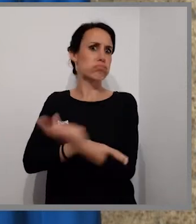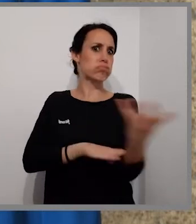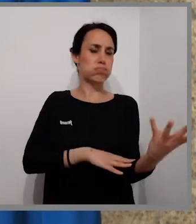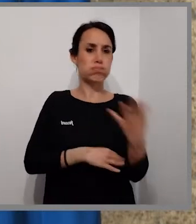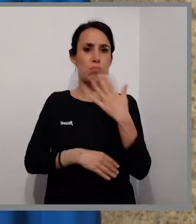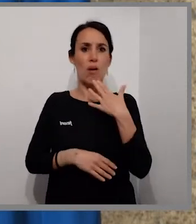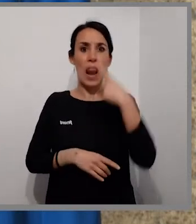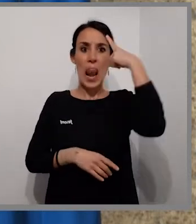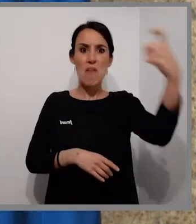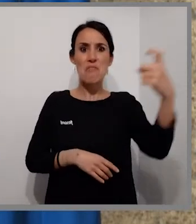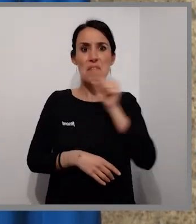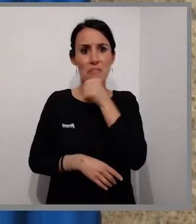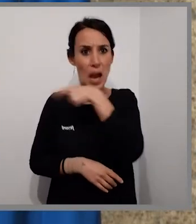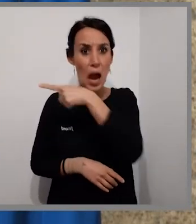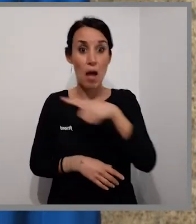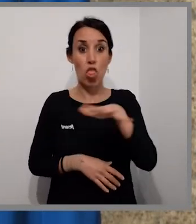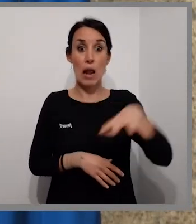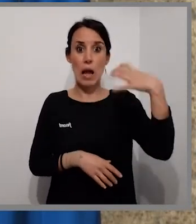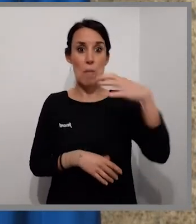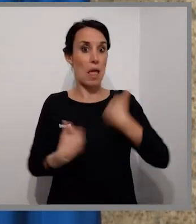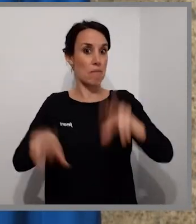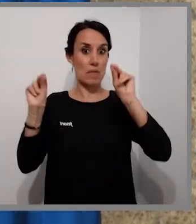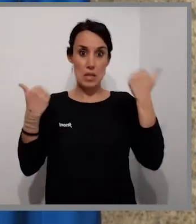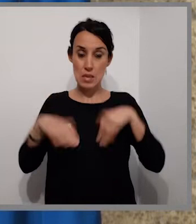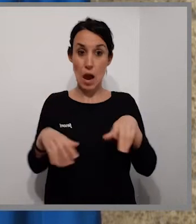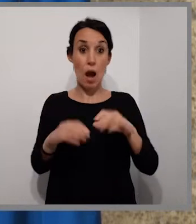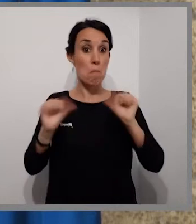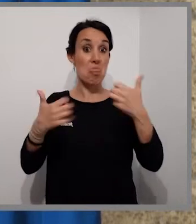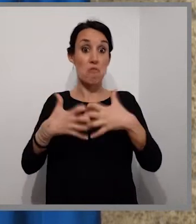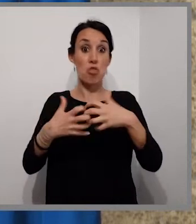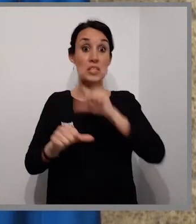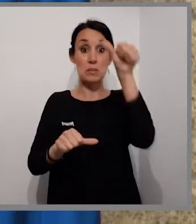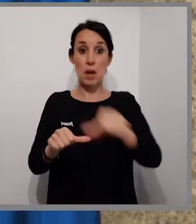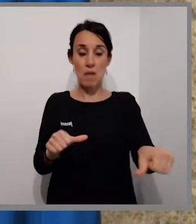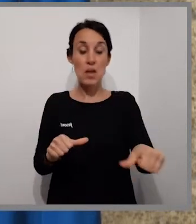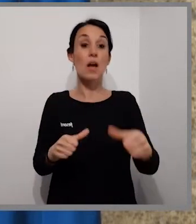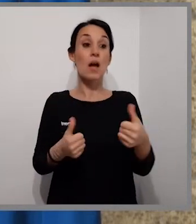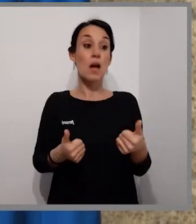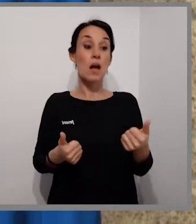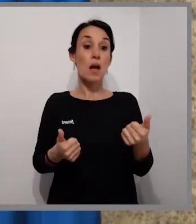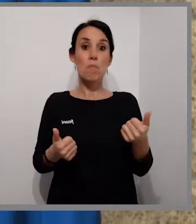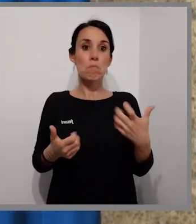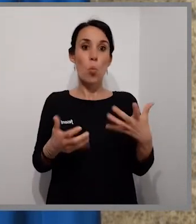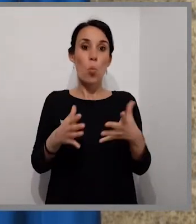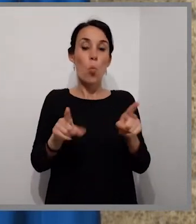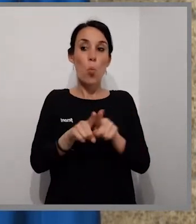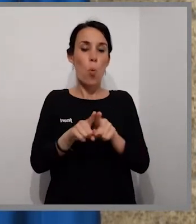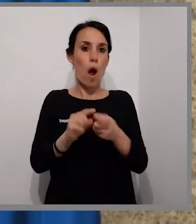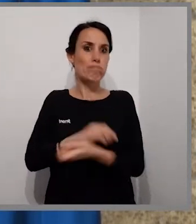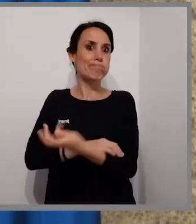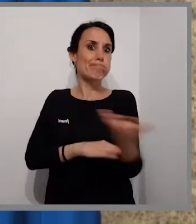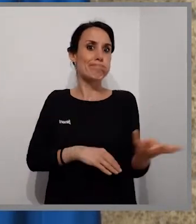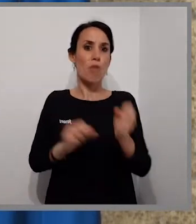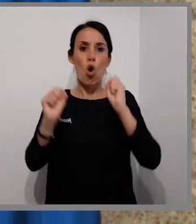potent, l'antiga fer el campanar, que ja està acabada i que podrà posar-se en funcionament la setmana que ve, i tot el